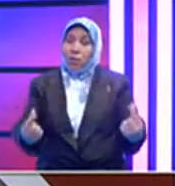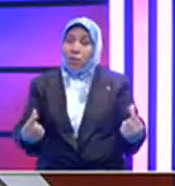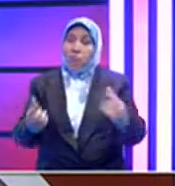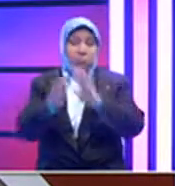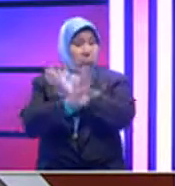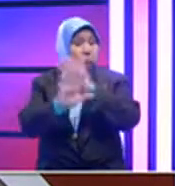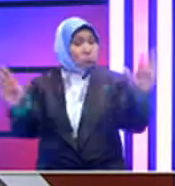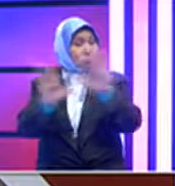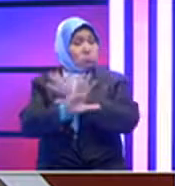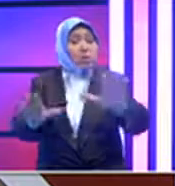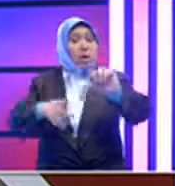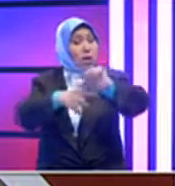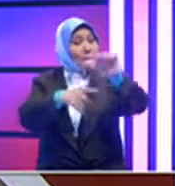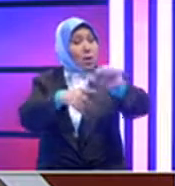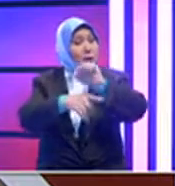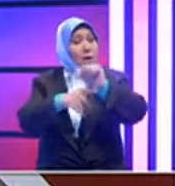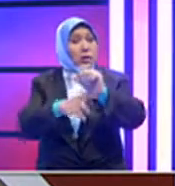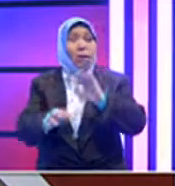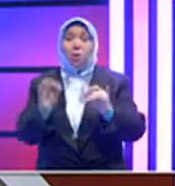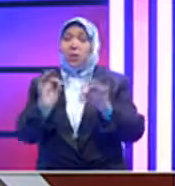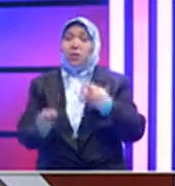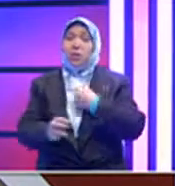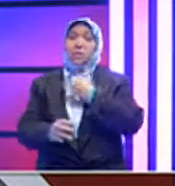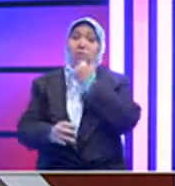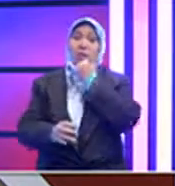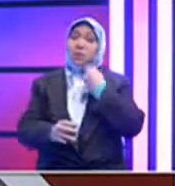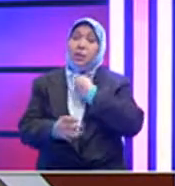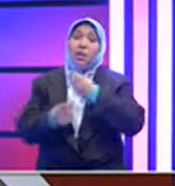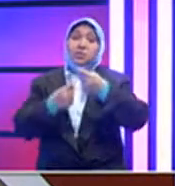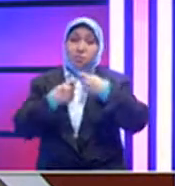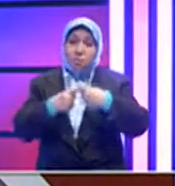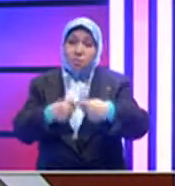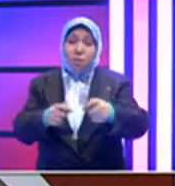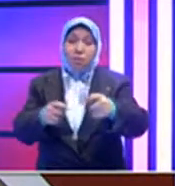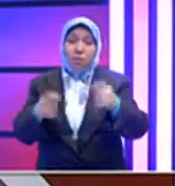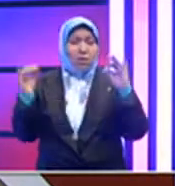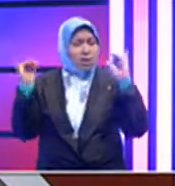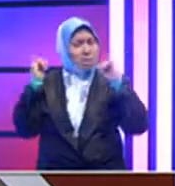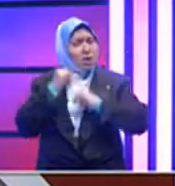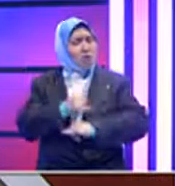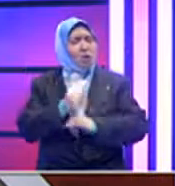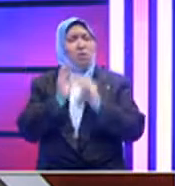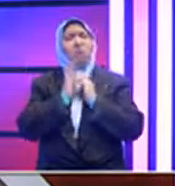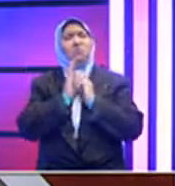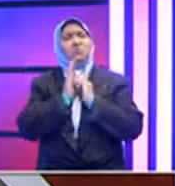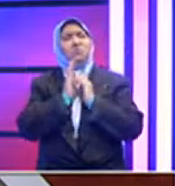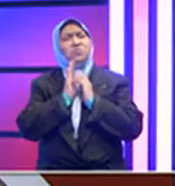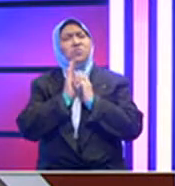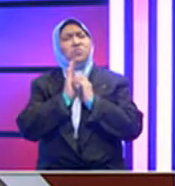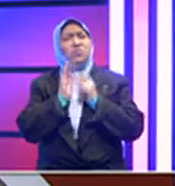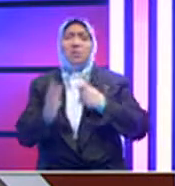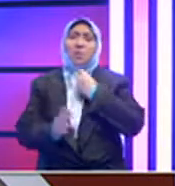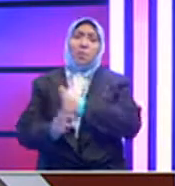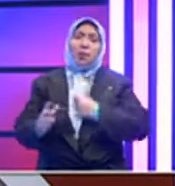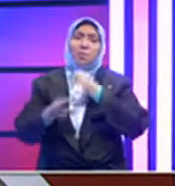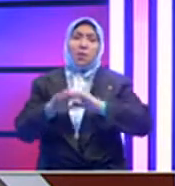jangan kita amalkan ataupun kalau kita tersilap tonton kita akan coba untuk beribadah ataupun istighfar file Taubat kepada Allah